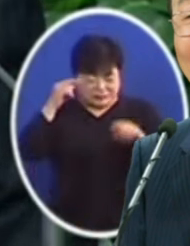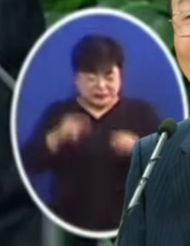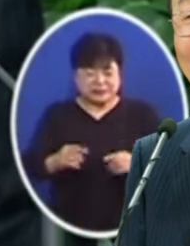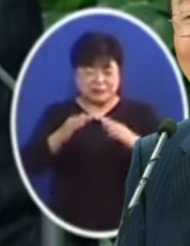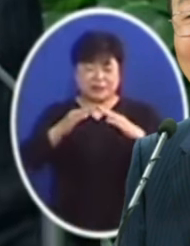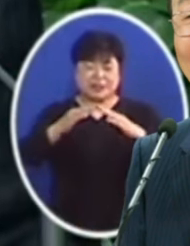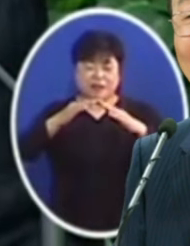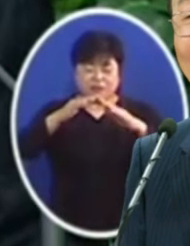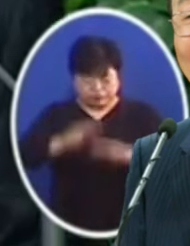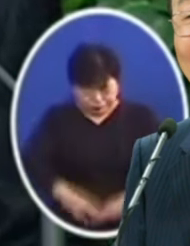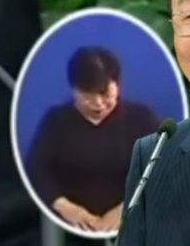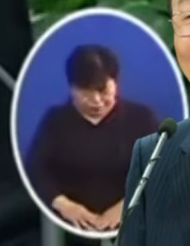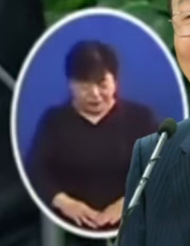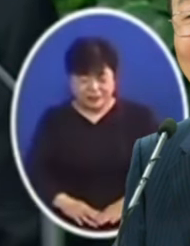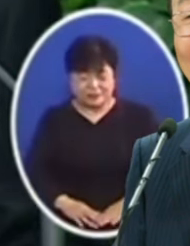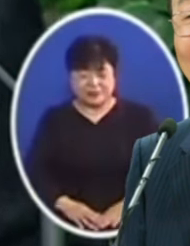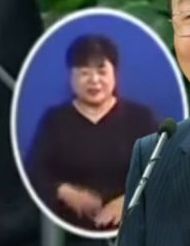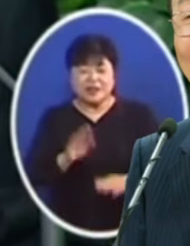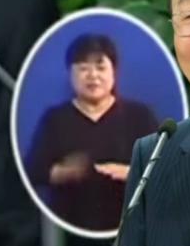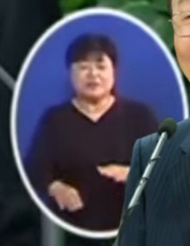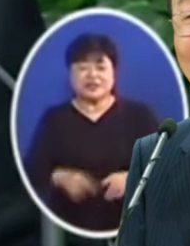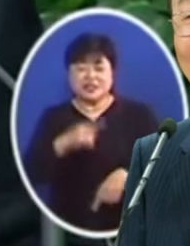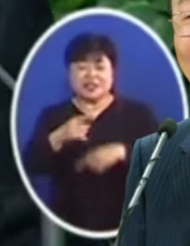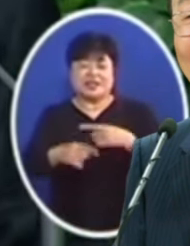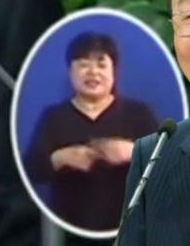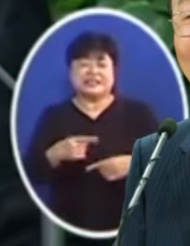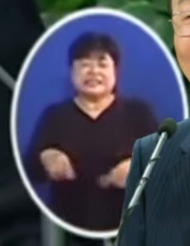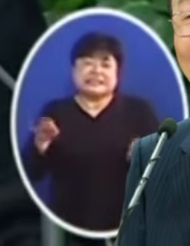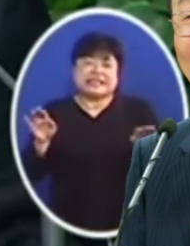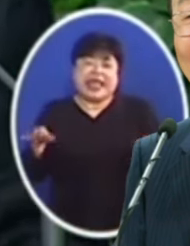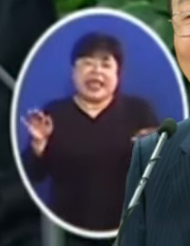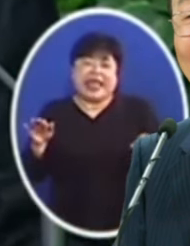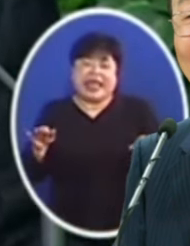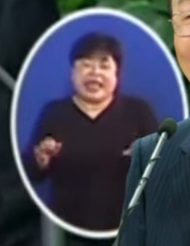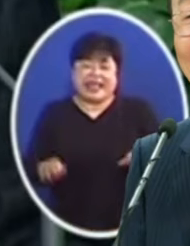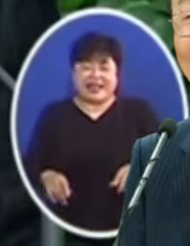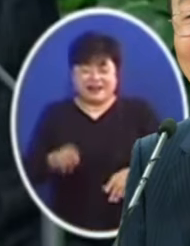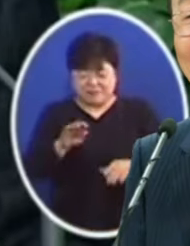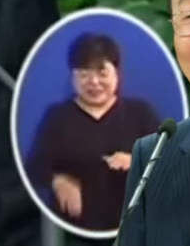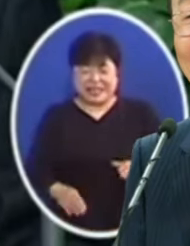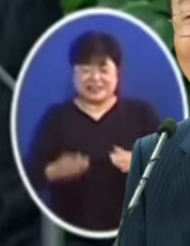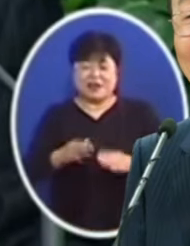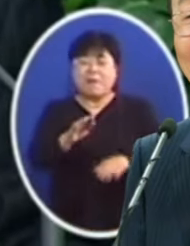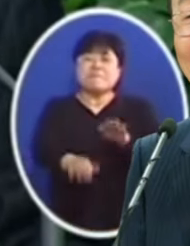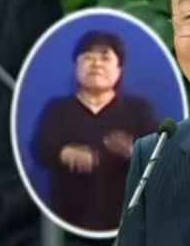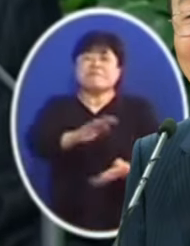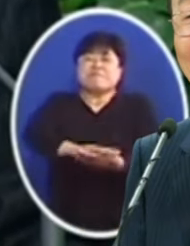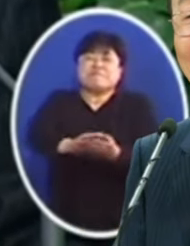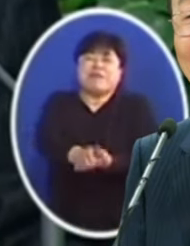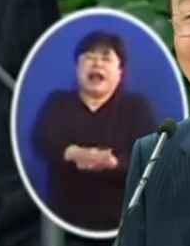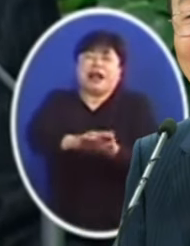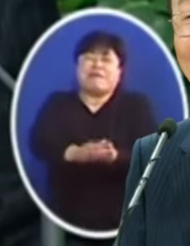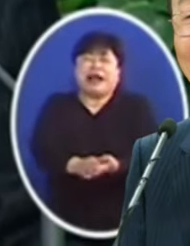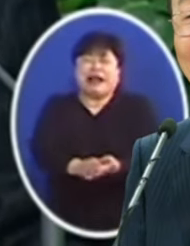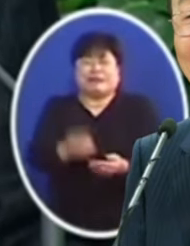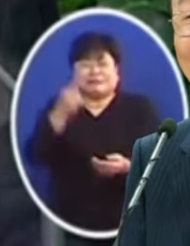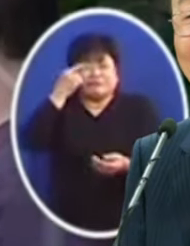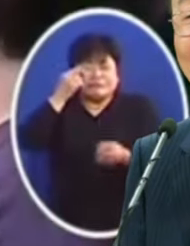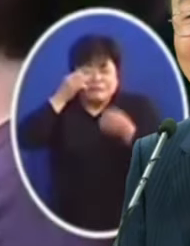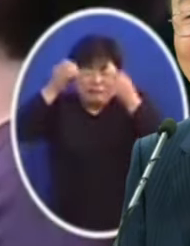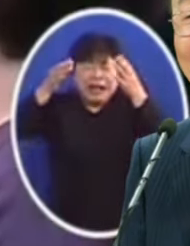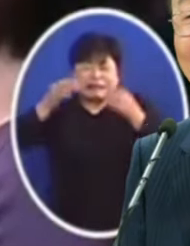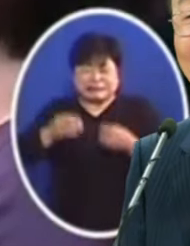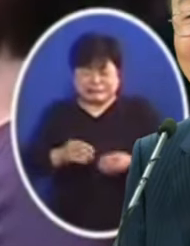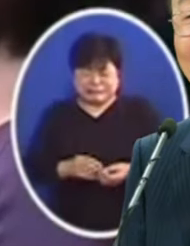눌리면 뛰어가서 그 위에서 막 밟습니다. 그때 보면은 눈알도 튀어나오고 날개도